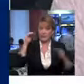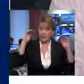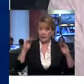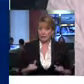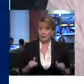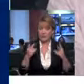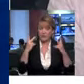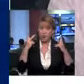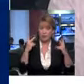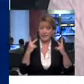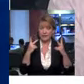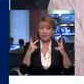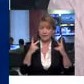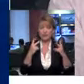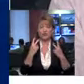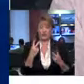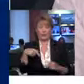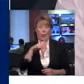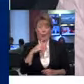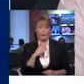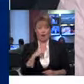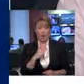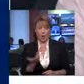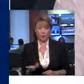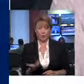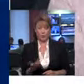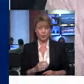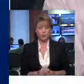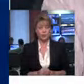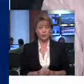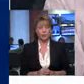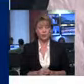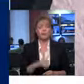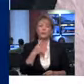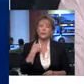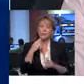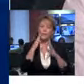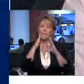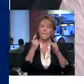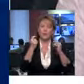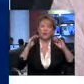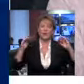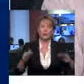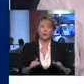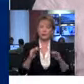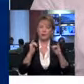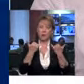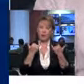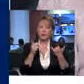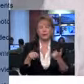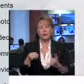כל כך משמעותי? ששווה לכולנו לחכות? אנחנו מאמינים שהמחירים ירדו באופן משמעותי, אנחנו מאמינים שיש פה